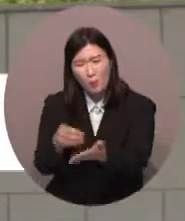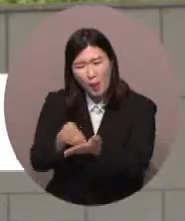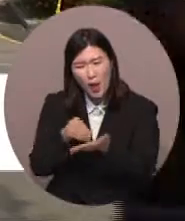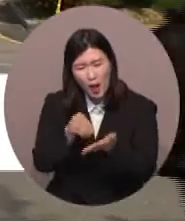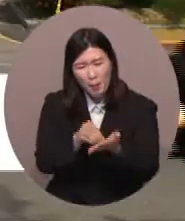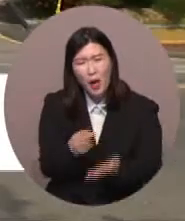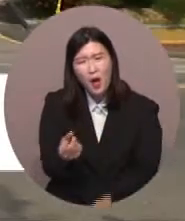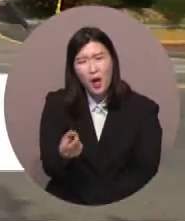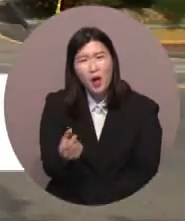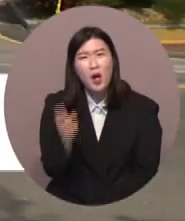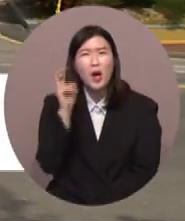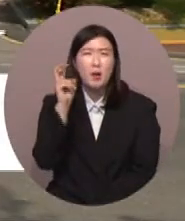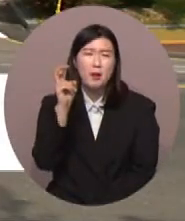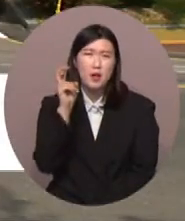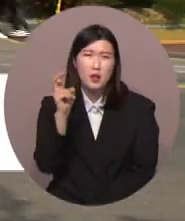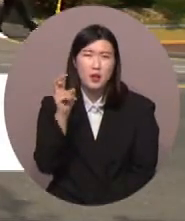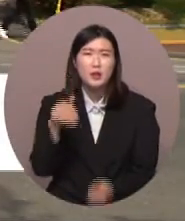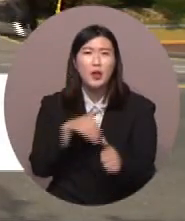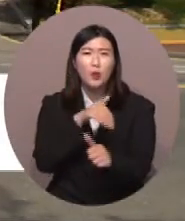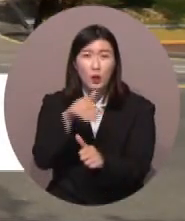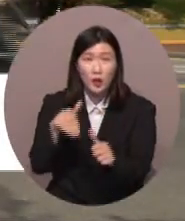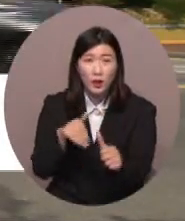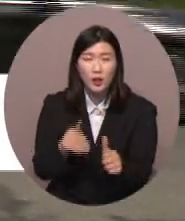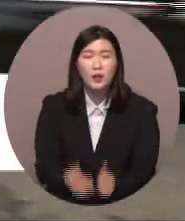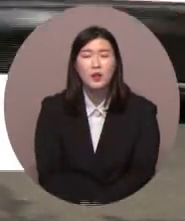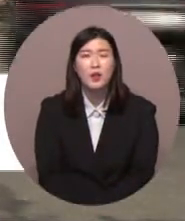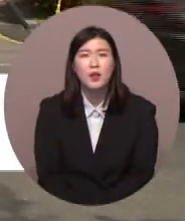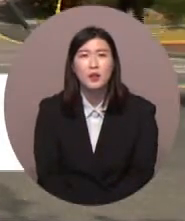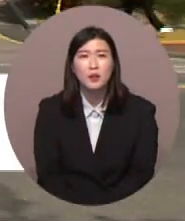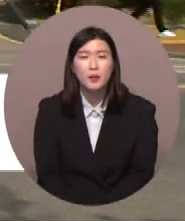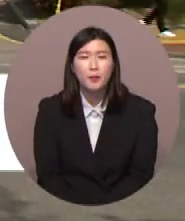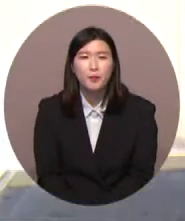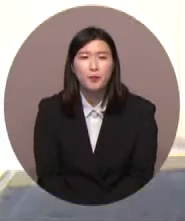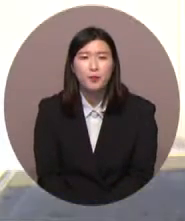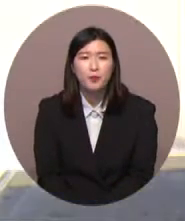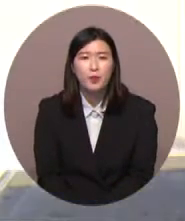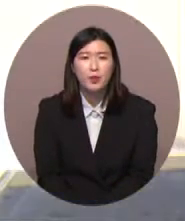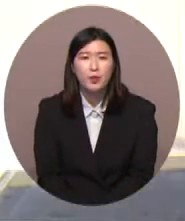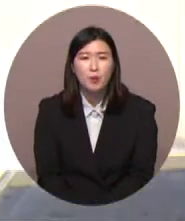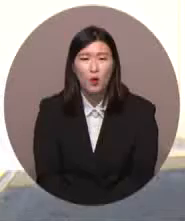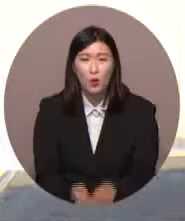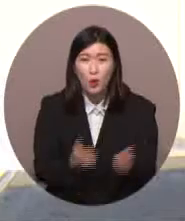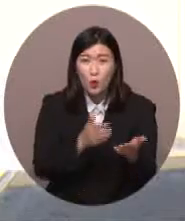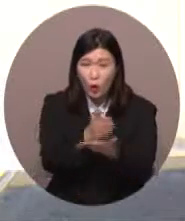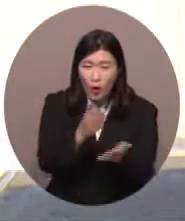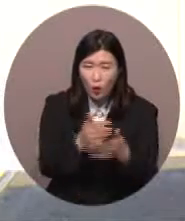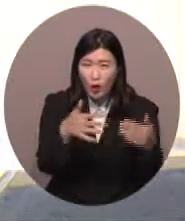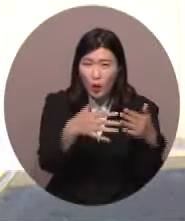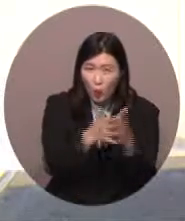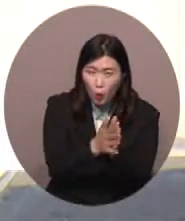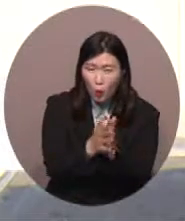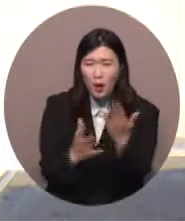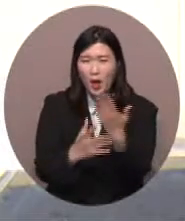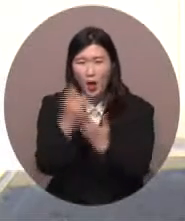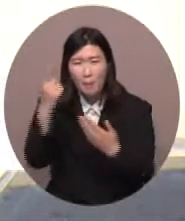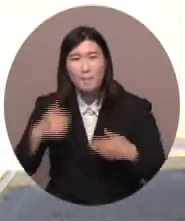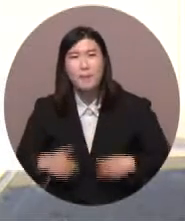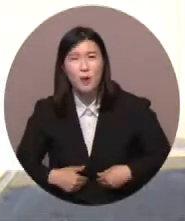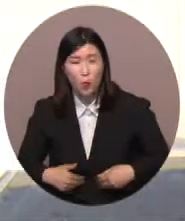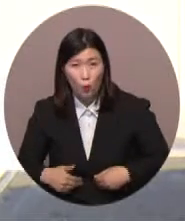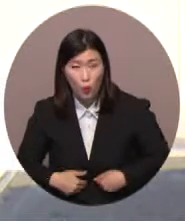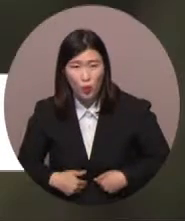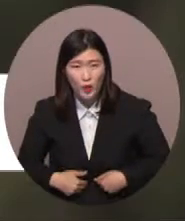감소로 심각한 위기를 맞을 것으로 예측했습니다 특히 유사 학과 통폐합 등 내부 역시 누구는 1개가 있고